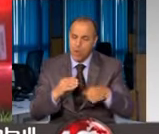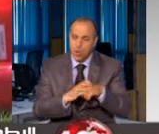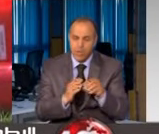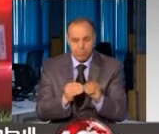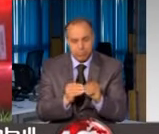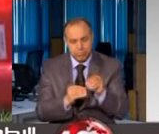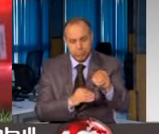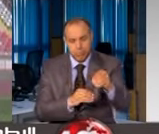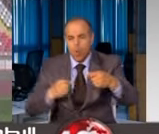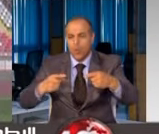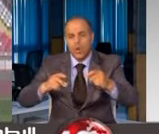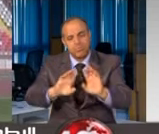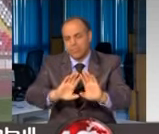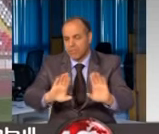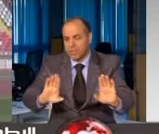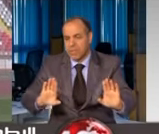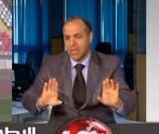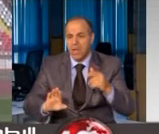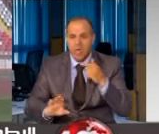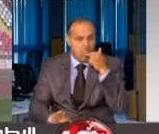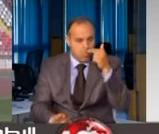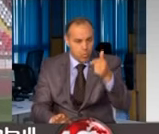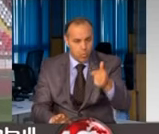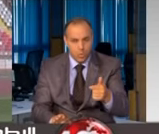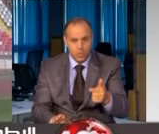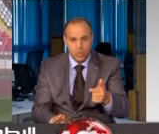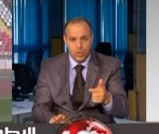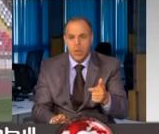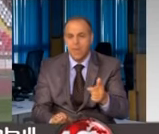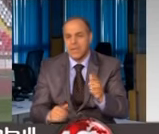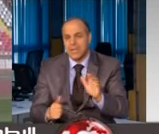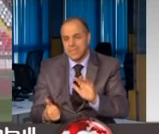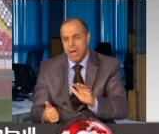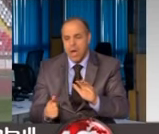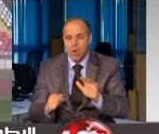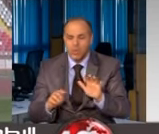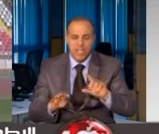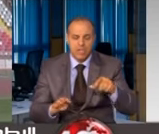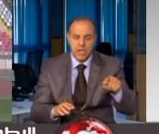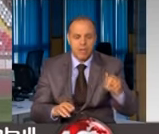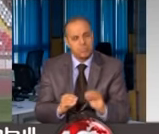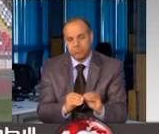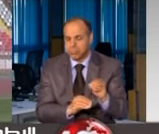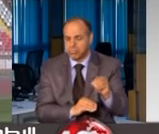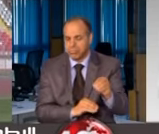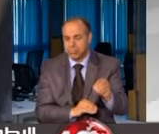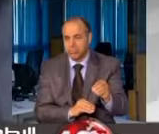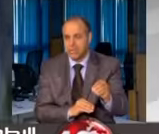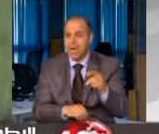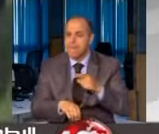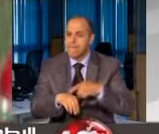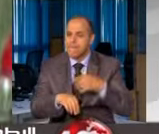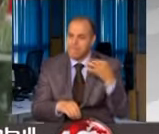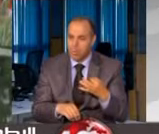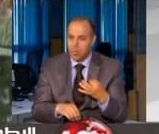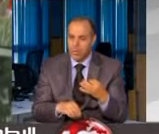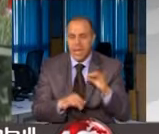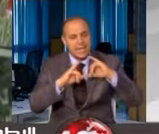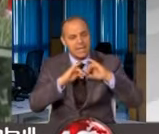تأجيل جميع مباريات اللعبة التي كانت مقررة في البلاد ما بين 7 و9 من هذا الشهر، فضلا عن تأجيل موعد نهائي